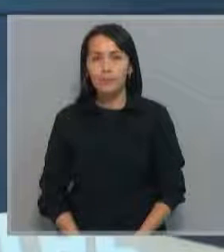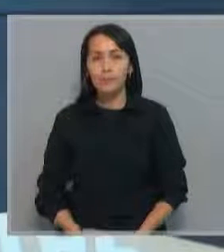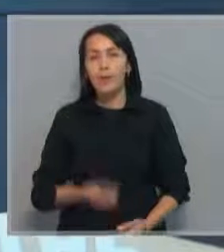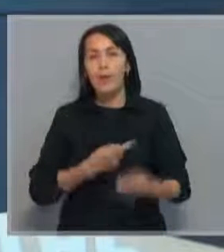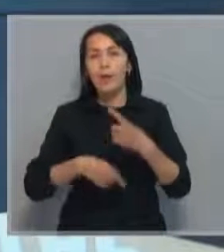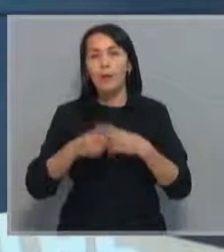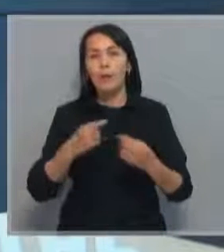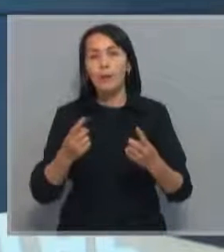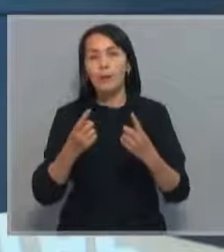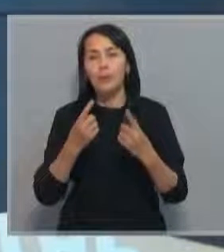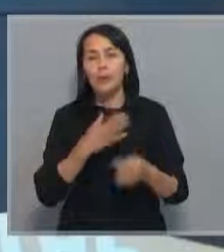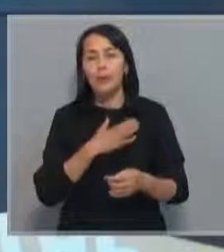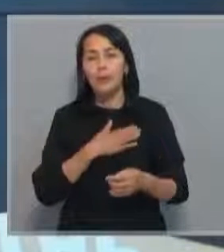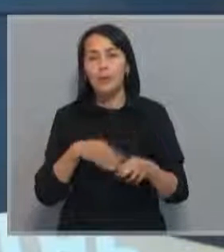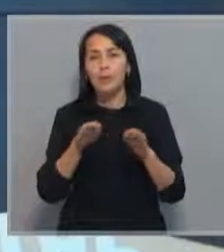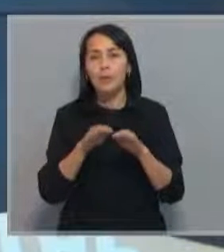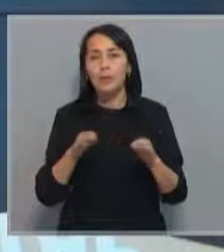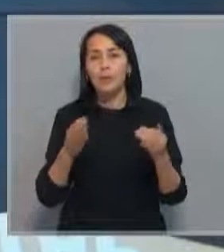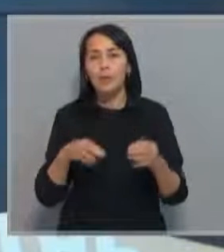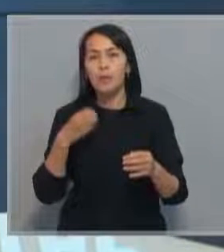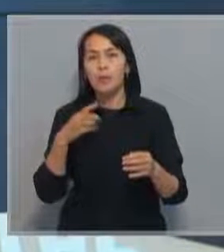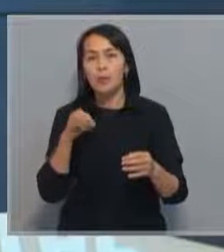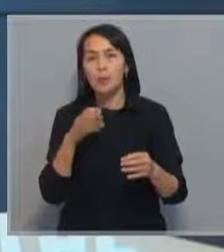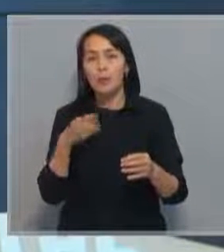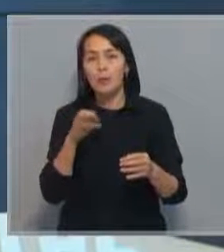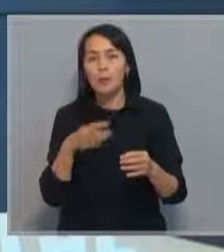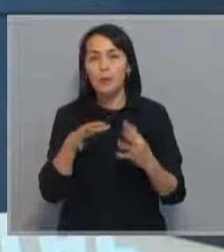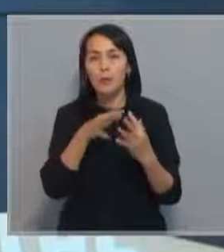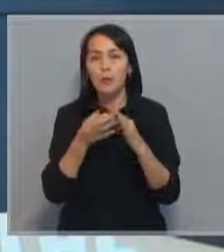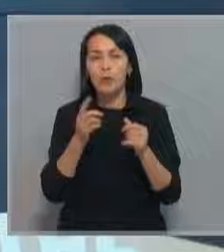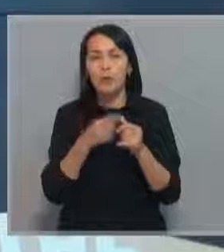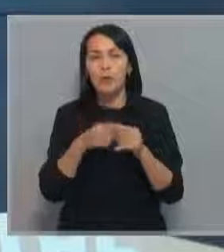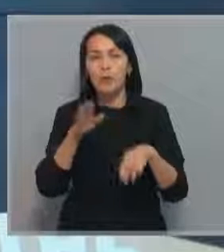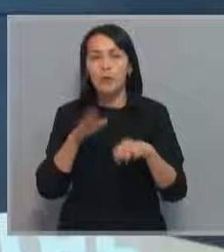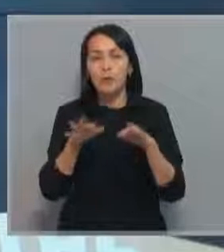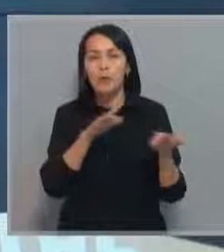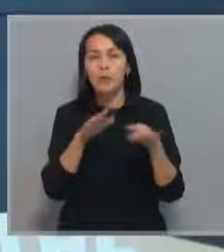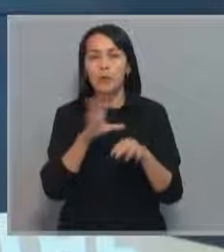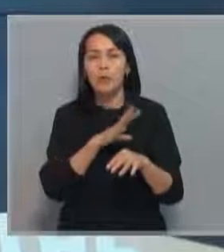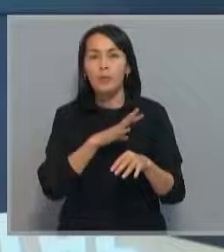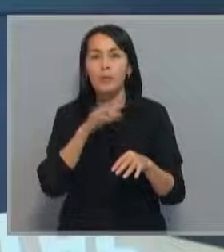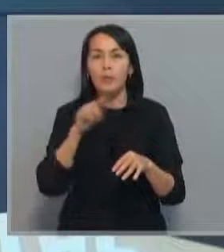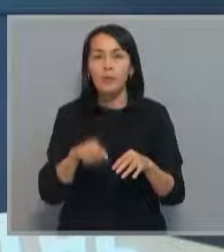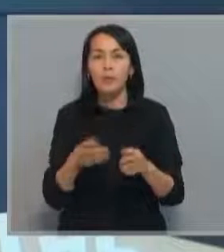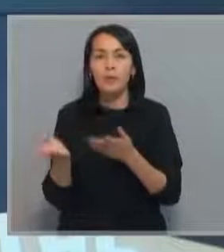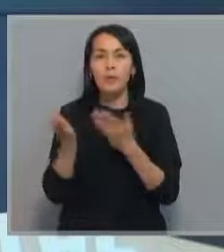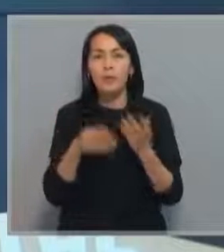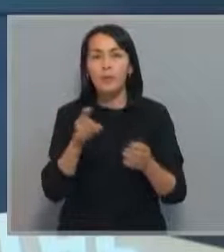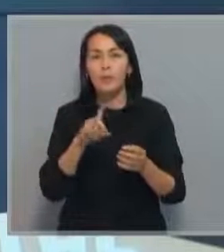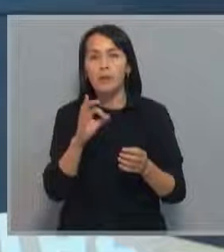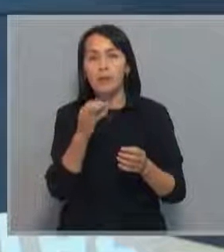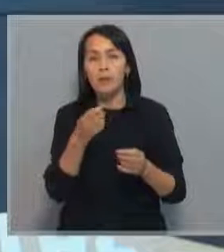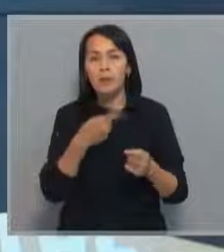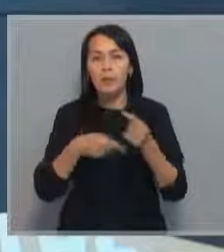Babalar ruhuna tağzım, urpaq parızı. Tölebi ауданы Төңкеріс ауылында осындай атаумен ерекше шара өтті. Онда жиналғандар Сиқым